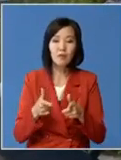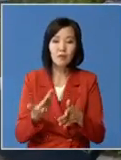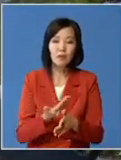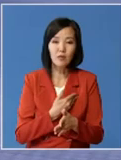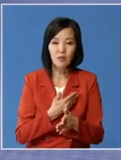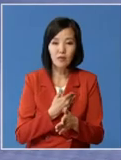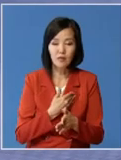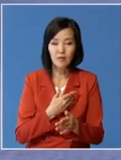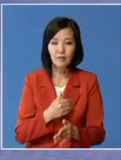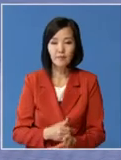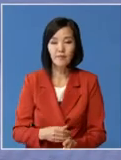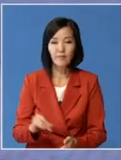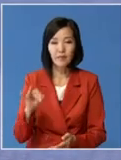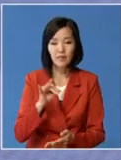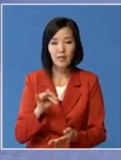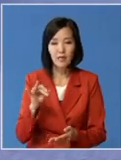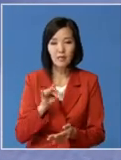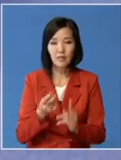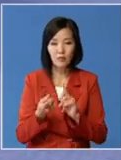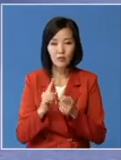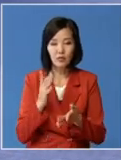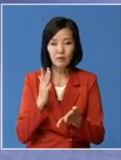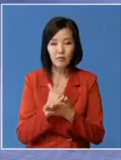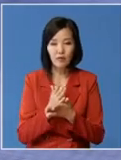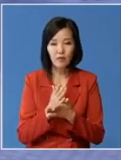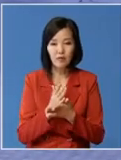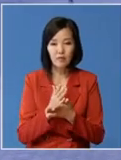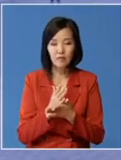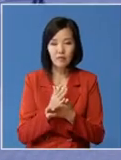басым. Тарихтан біраз өзгеріс бар.